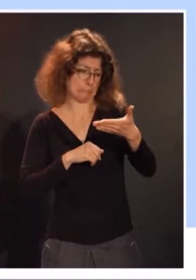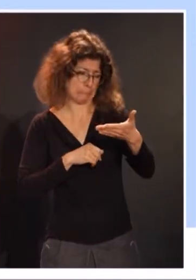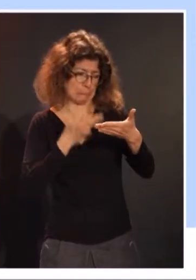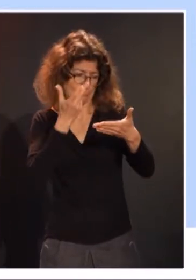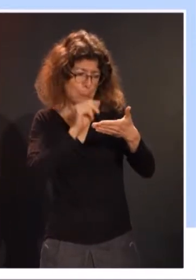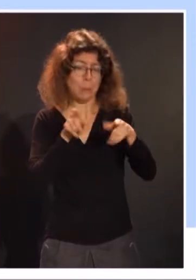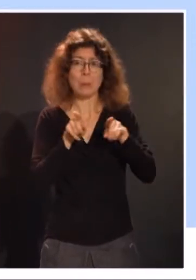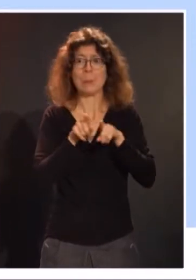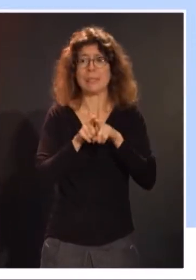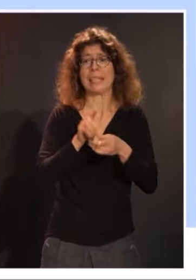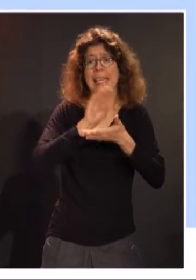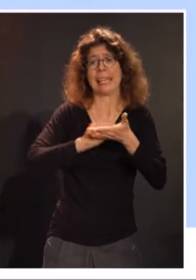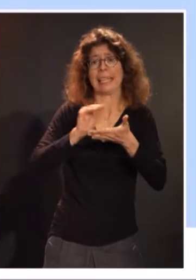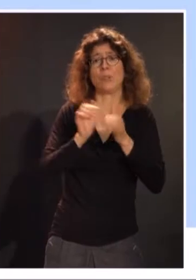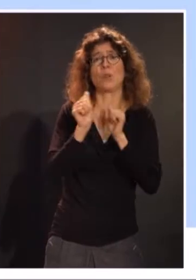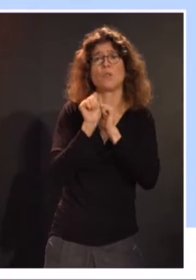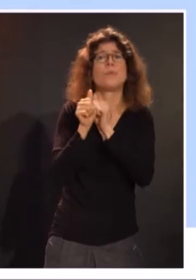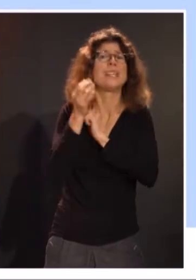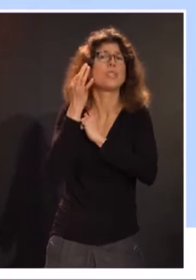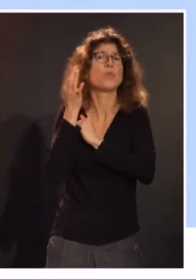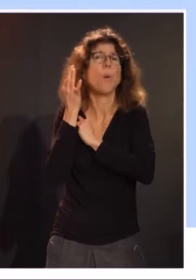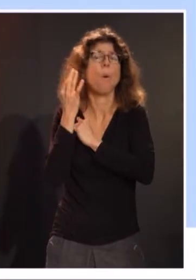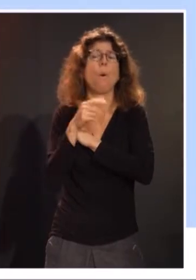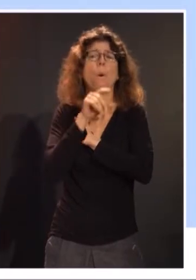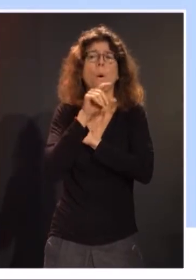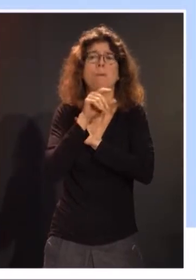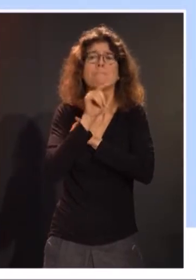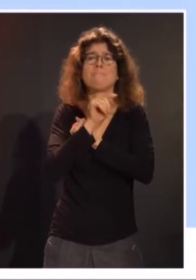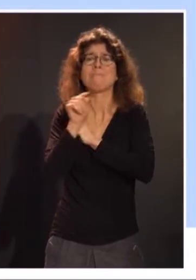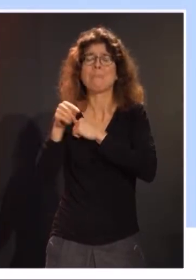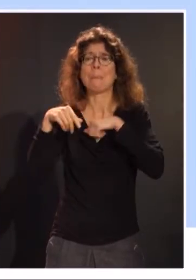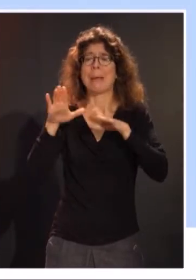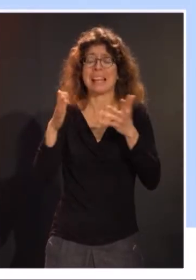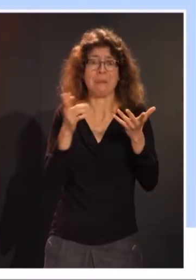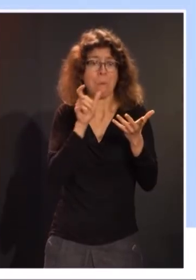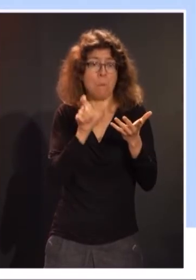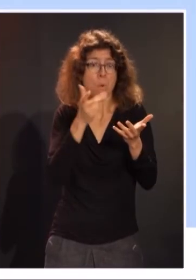et peu intelligible, comme on avait pu voir pour le cas de Léandre.